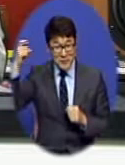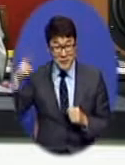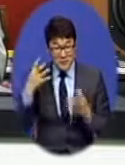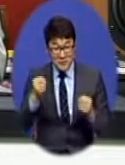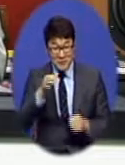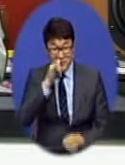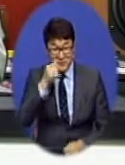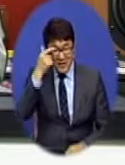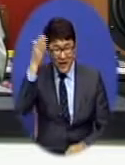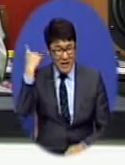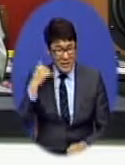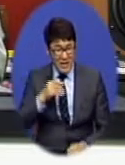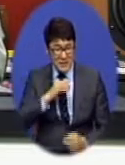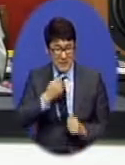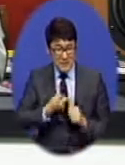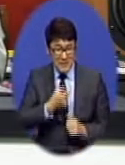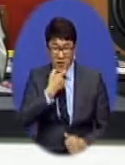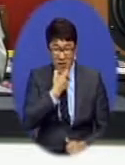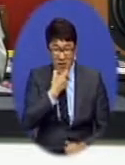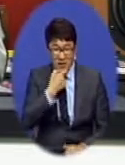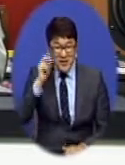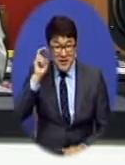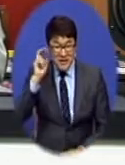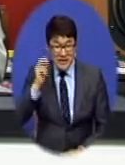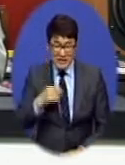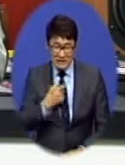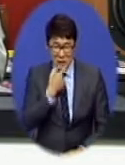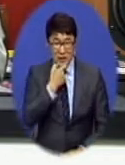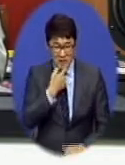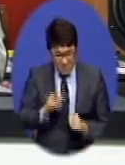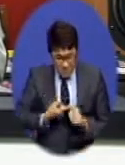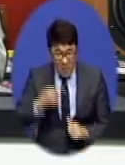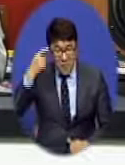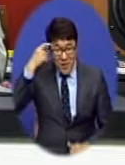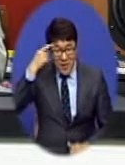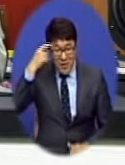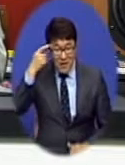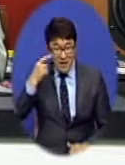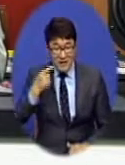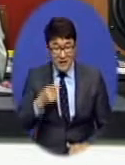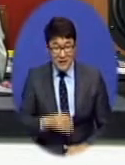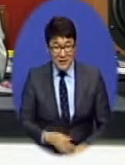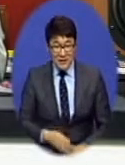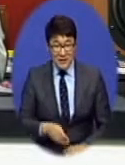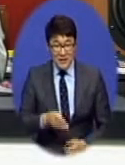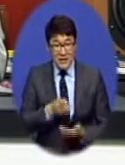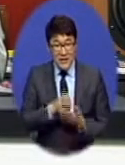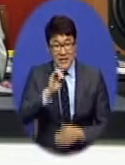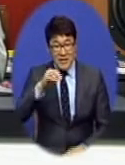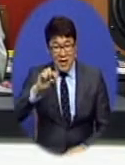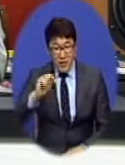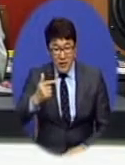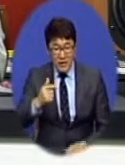그 당시에는 굉장히 싫으셨을 것 같아. 다 그렇잖아요. 그때는 예. 나 싫어, 나 놀려. 근데 미안했지요. 이태원동이라고 해서